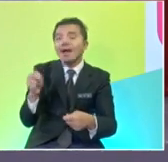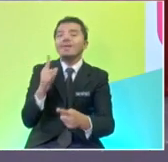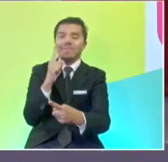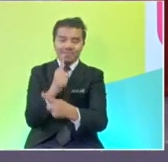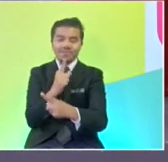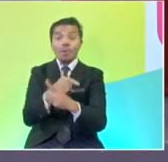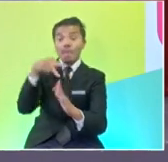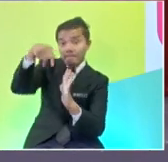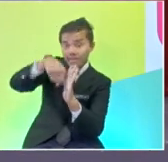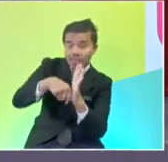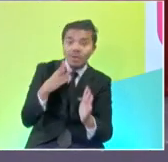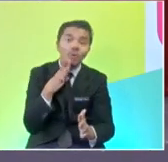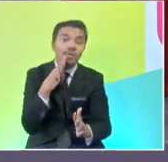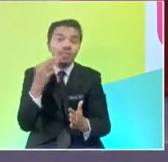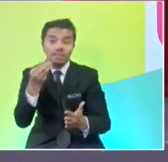oke